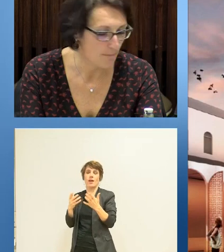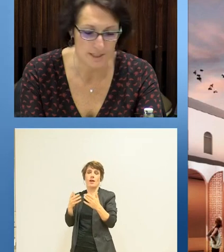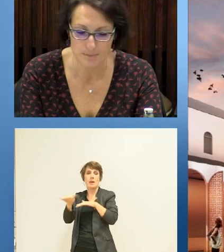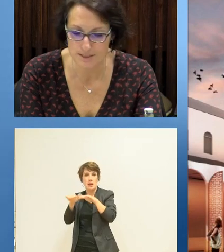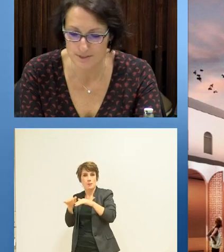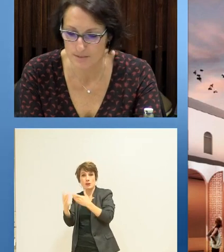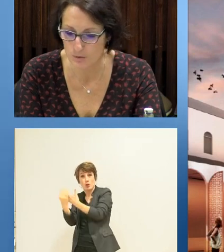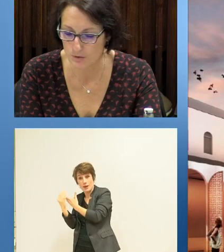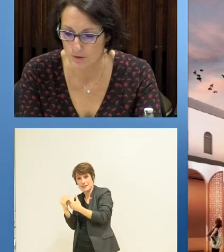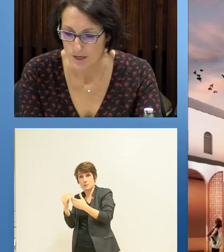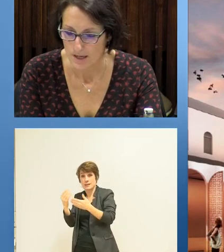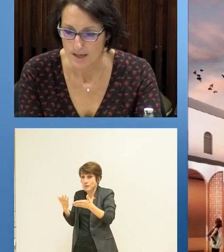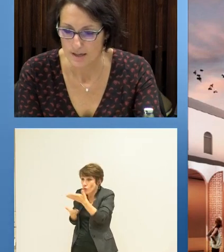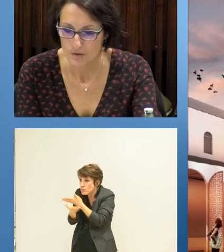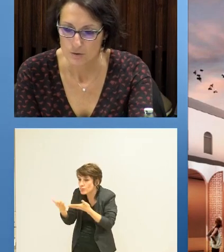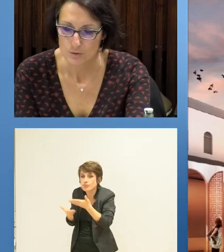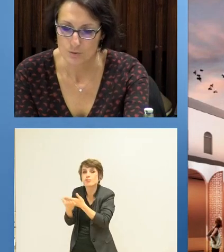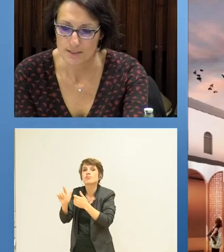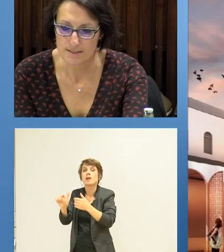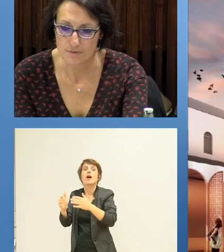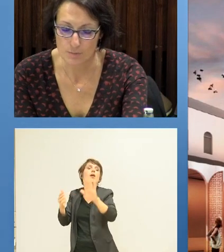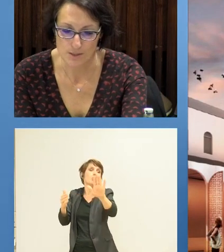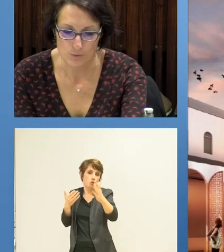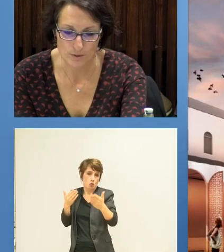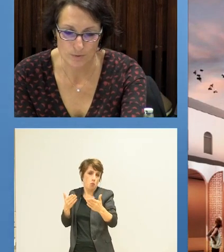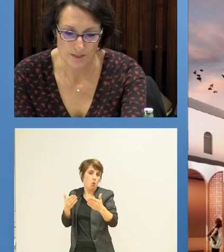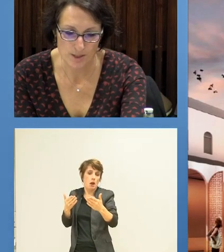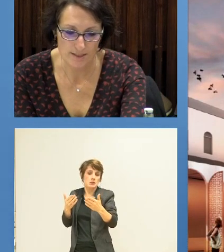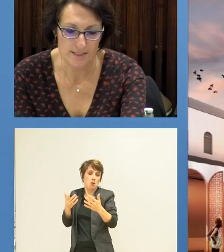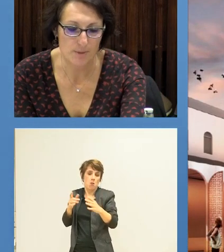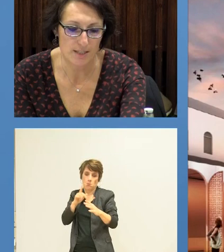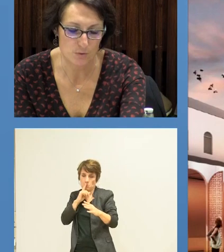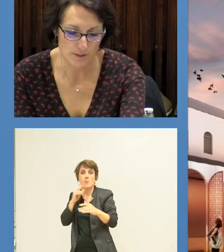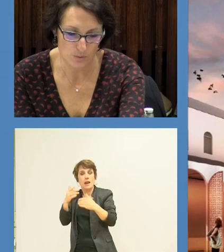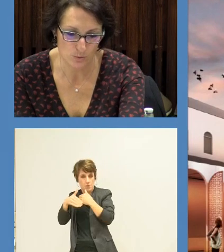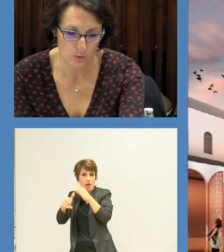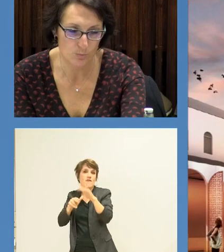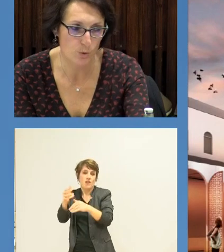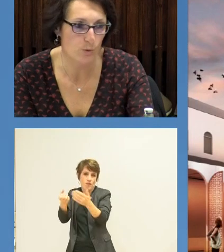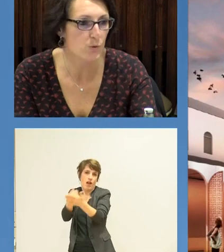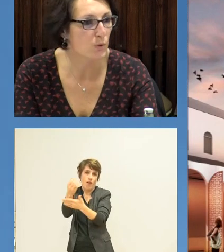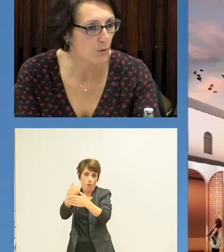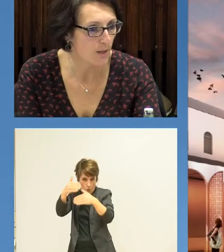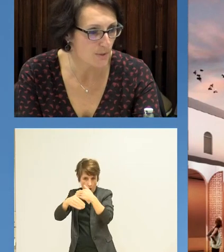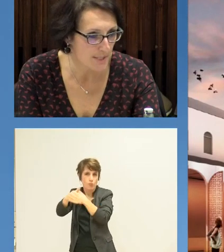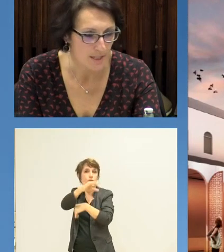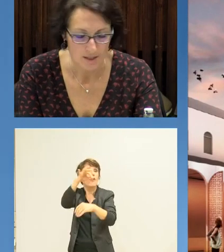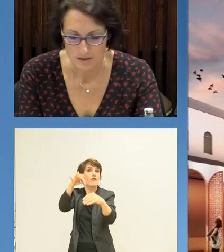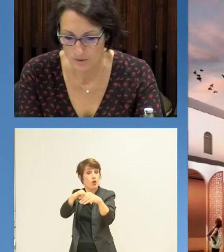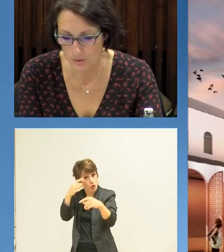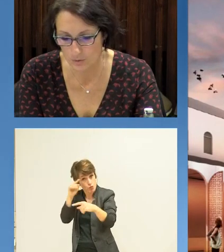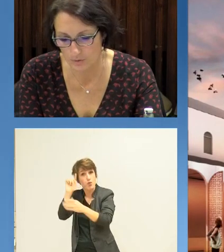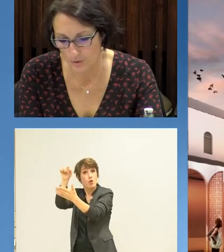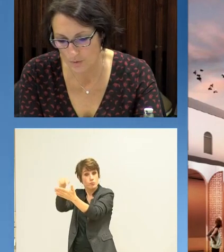sera amené bien évidemment à donner des informations et on l'espère a délibéré d'une façon ou d'une autre pour que ce lieu là aussi